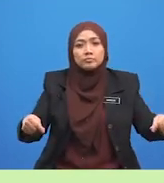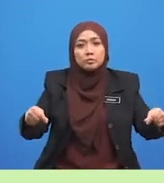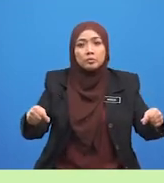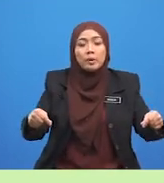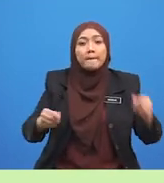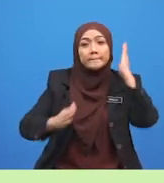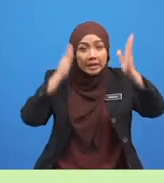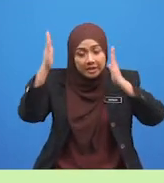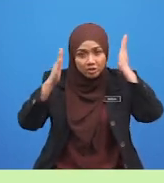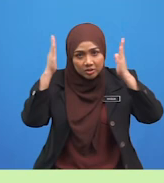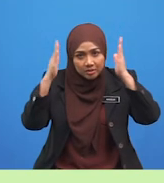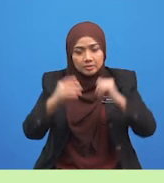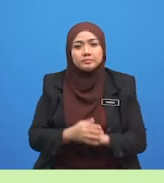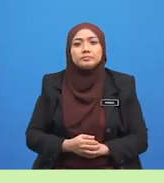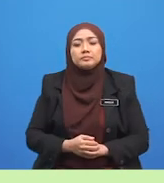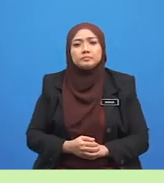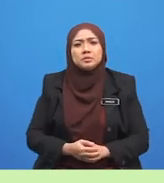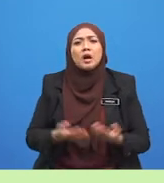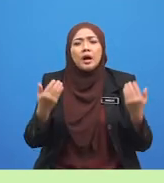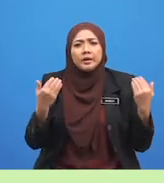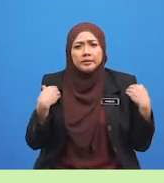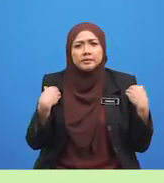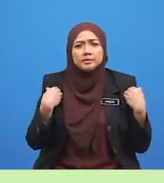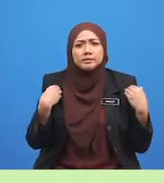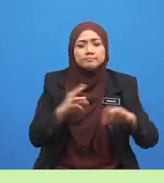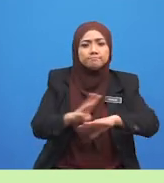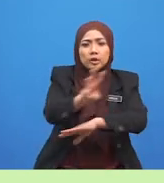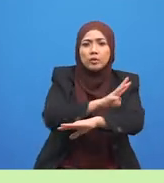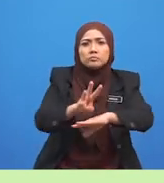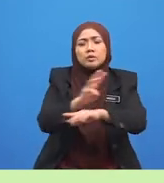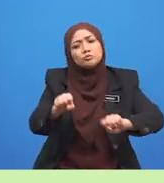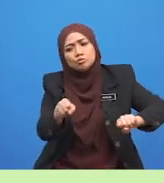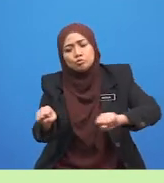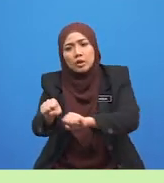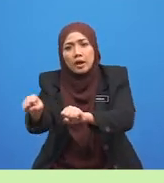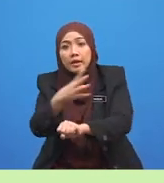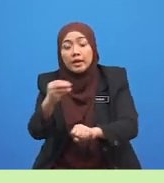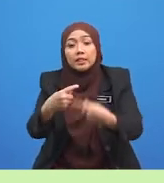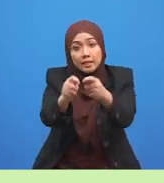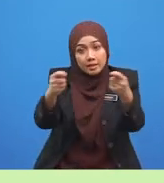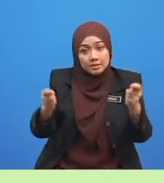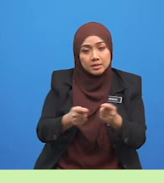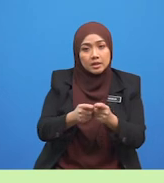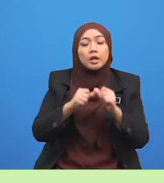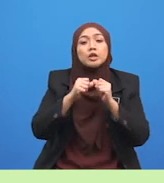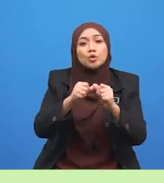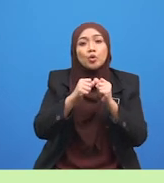dalamnya terdapat letakkan sungai-sungai dan tasik mengikut label yang diberikan.